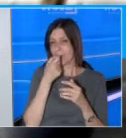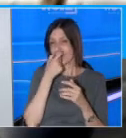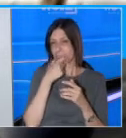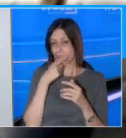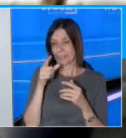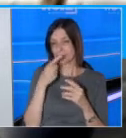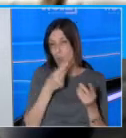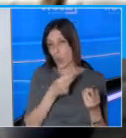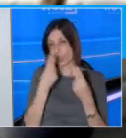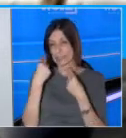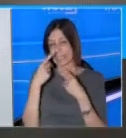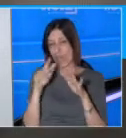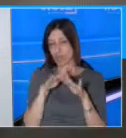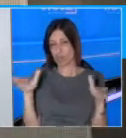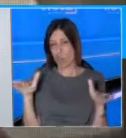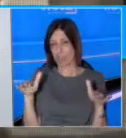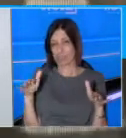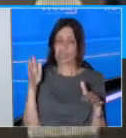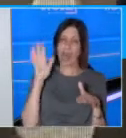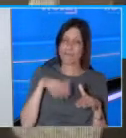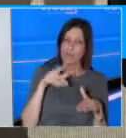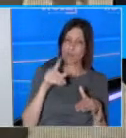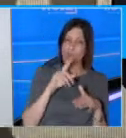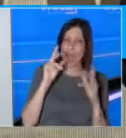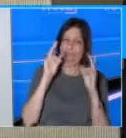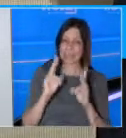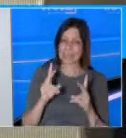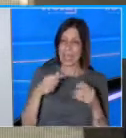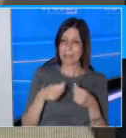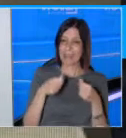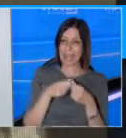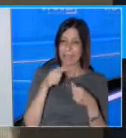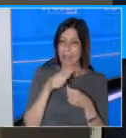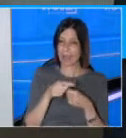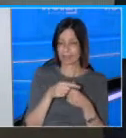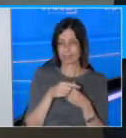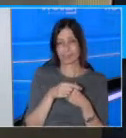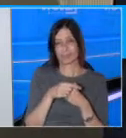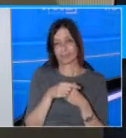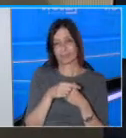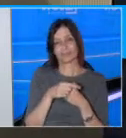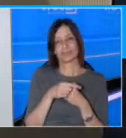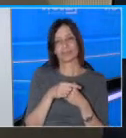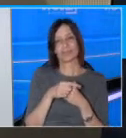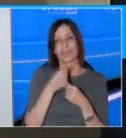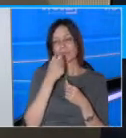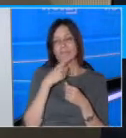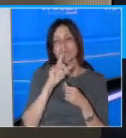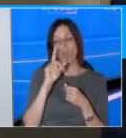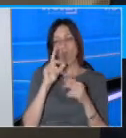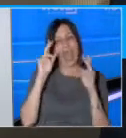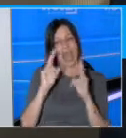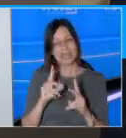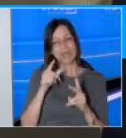הבאס, הוא חוזר לשולחן, למרות שהוא כביכול לא עצר את המגעים האלו. כן, אז מנסור הבאס לא עצר, אבל מנסור